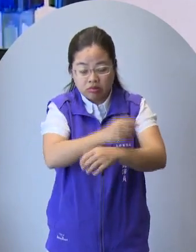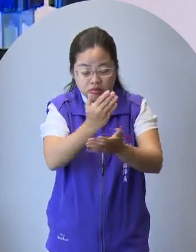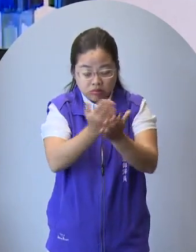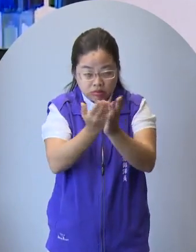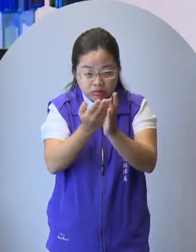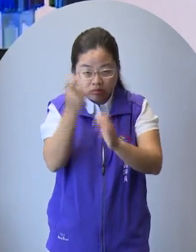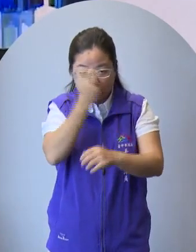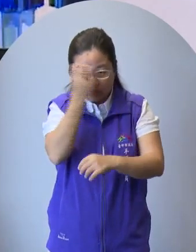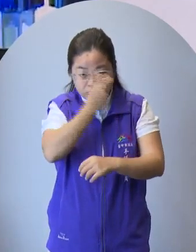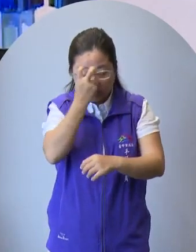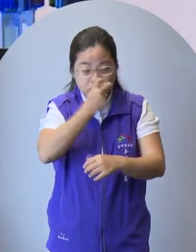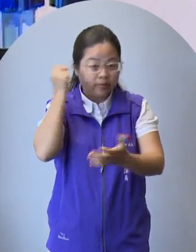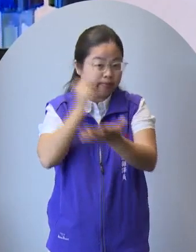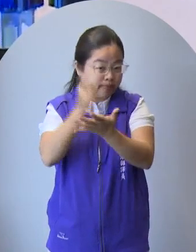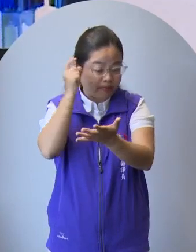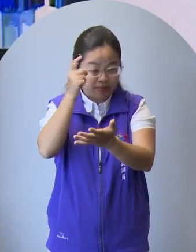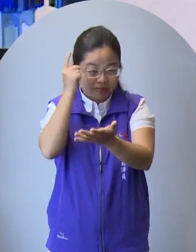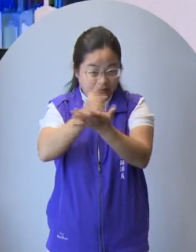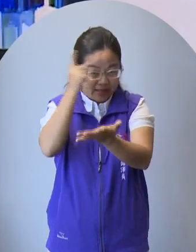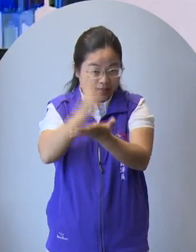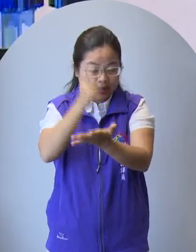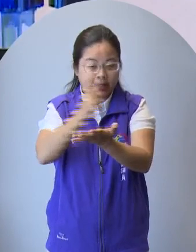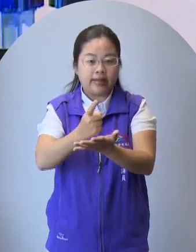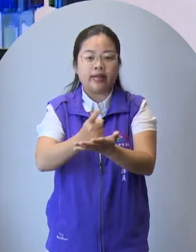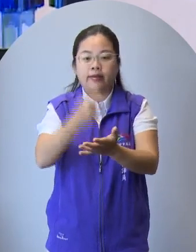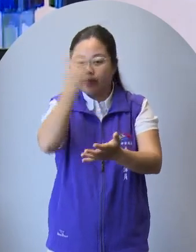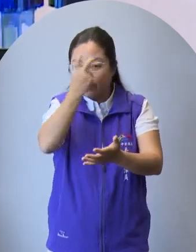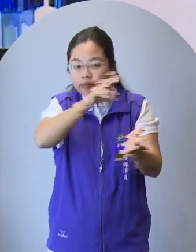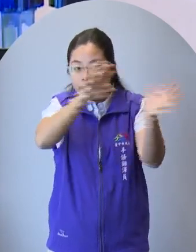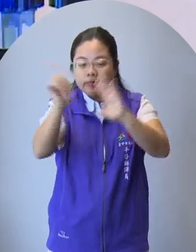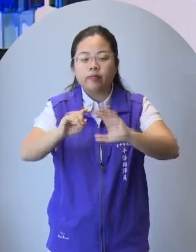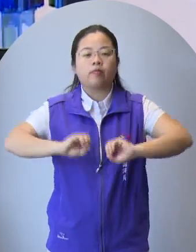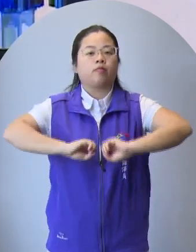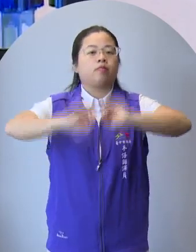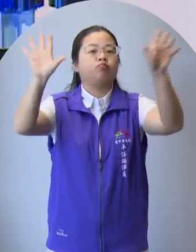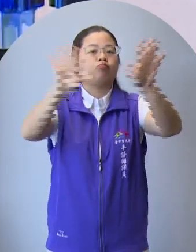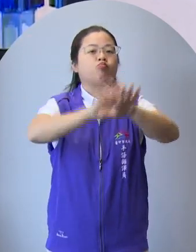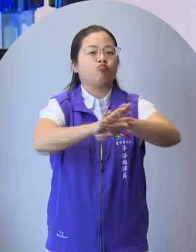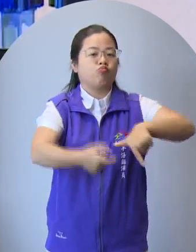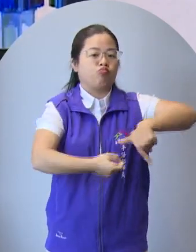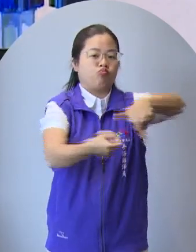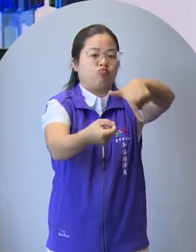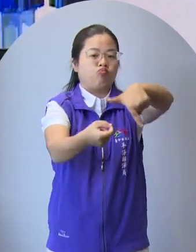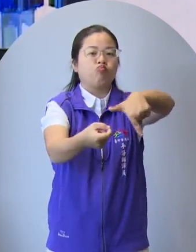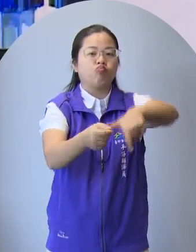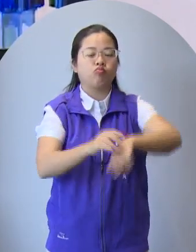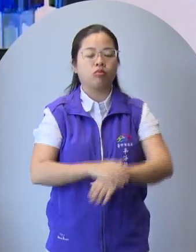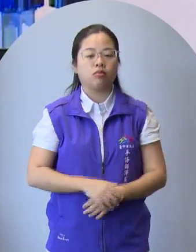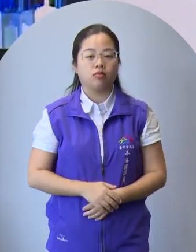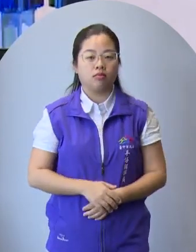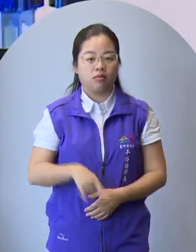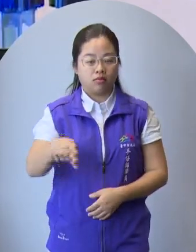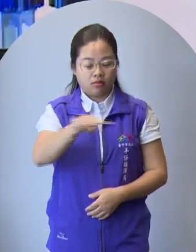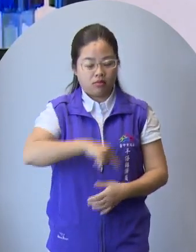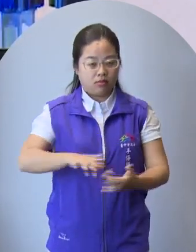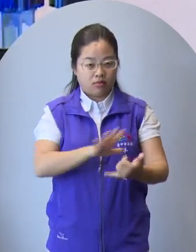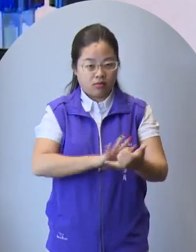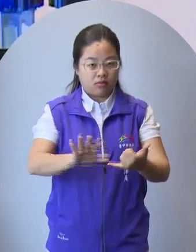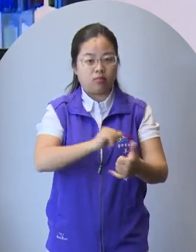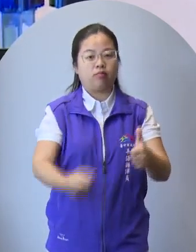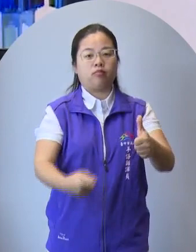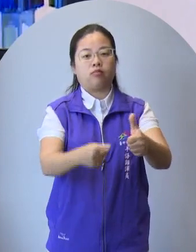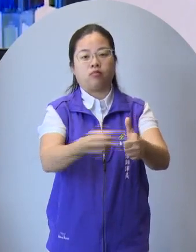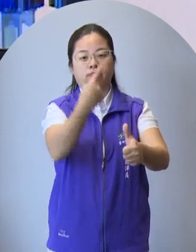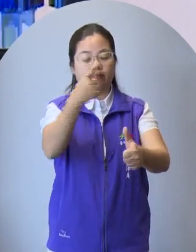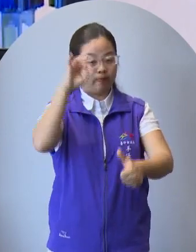每个月或每天检验的结果会公布，好，可以公布哈。那所以呢，我们也是全国首创